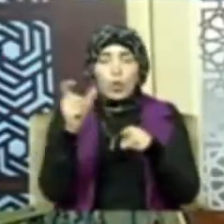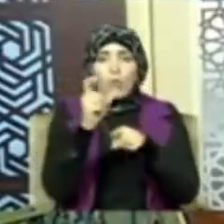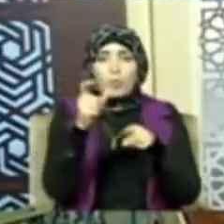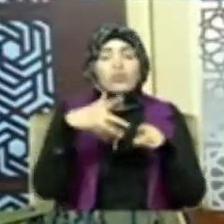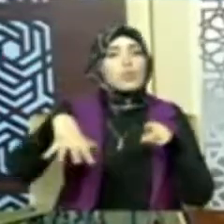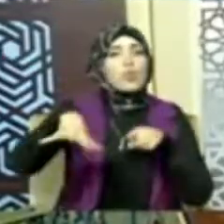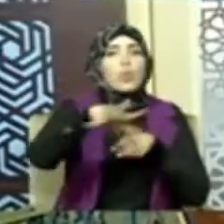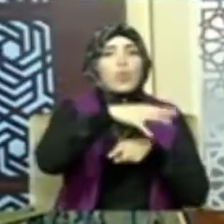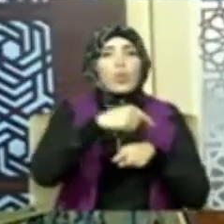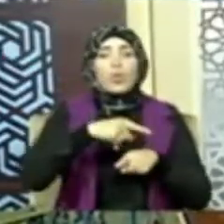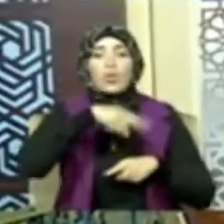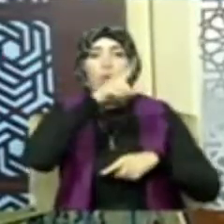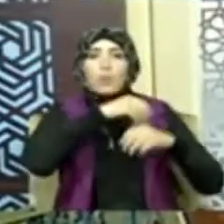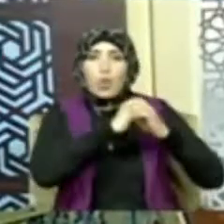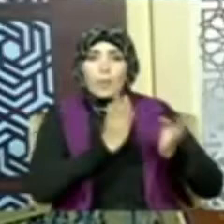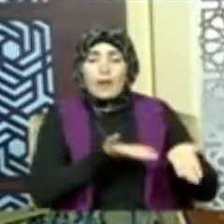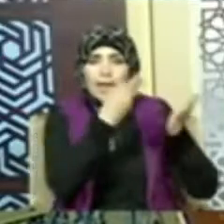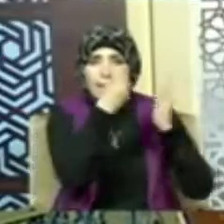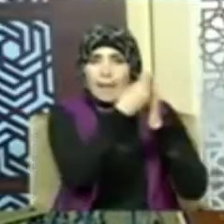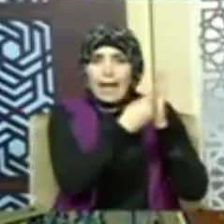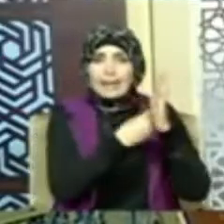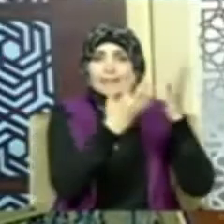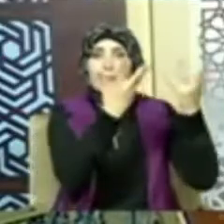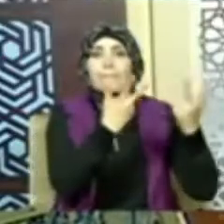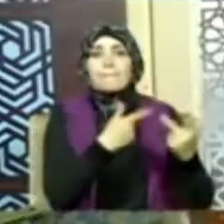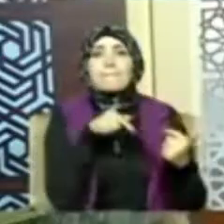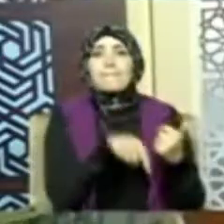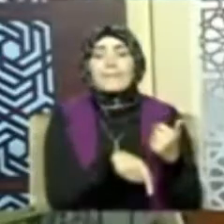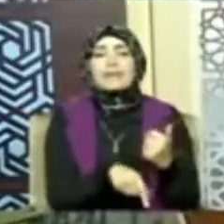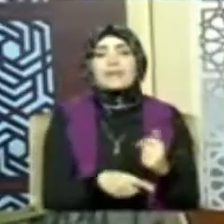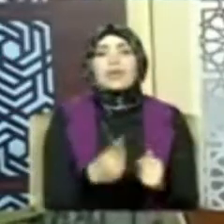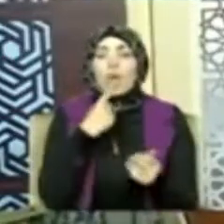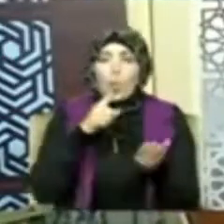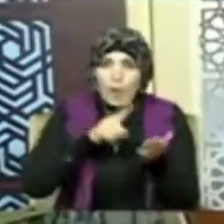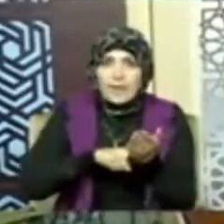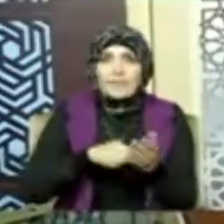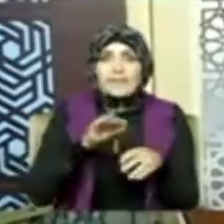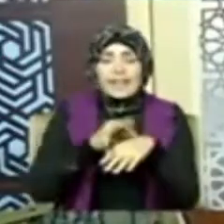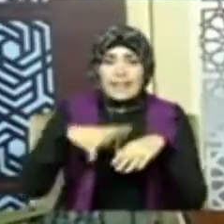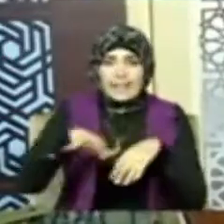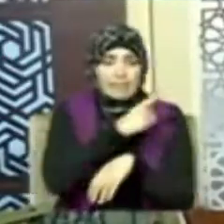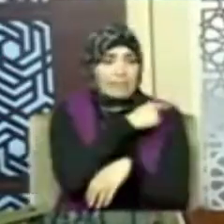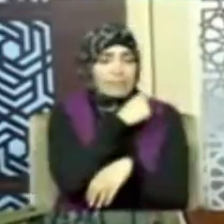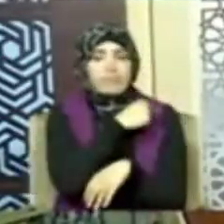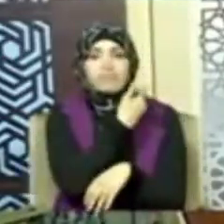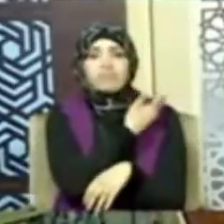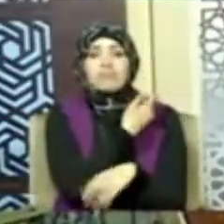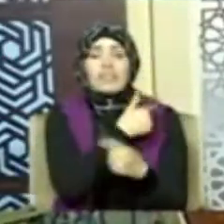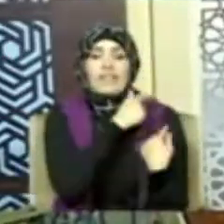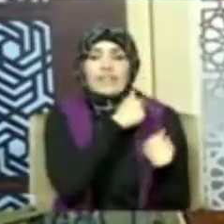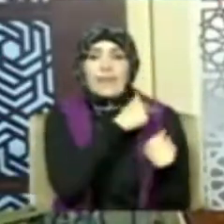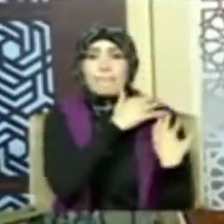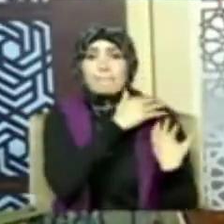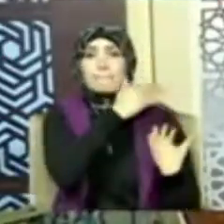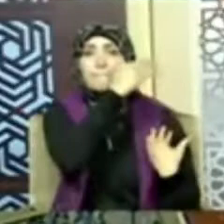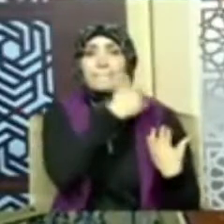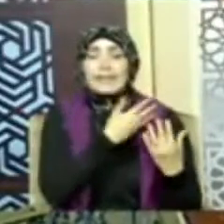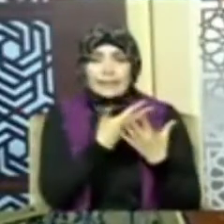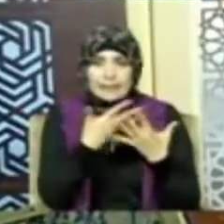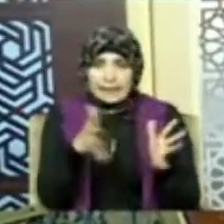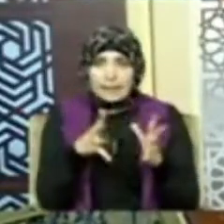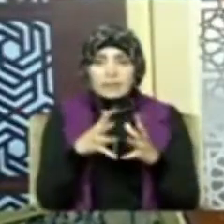المسرفين المتجاوزين في حق الله، وأن المسرفين هم أصحاب النار،